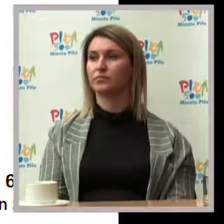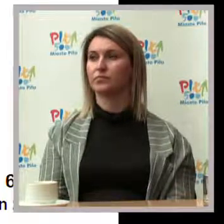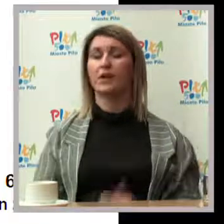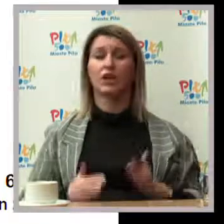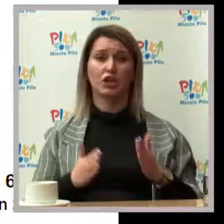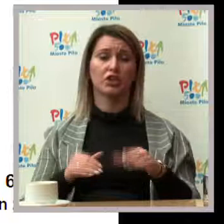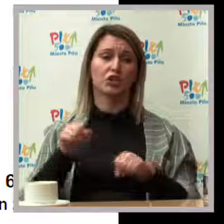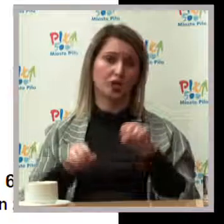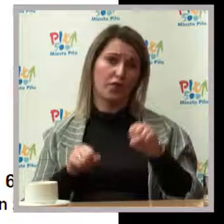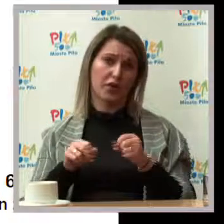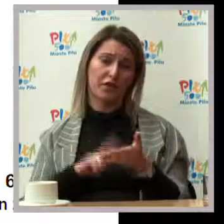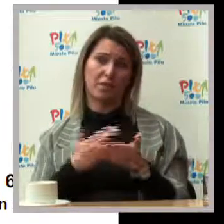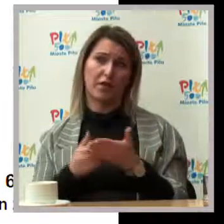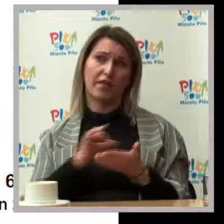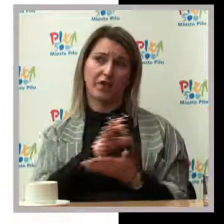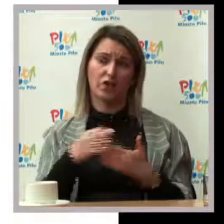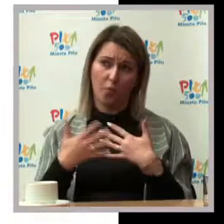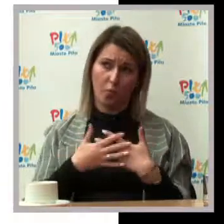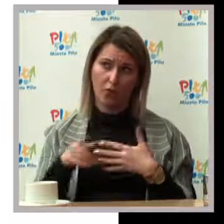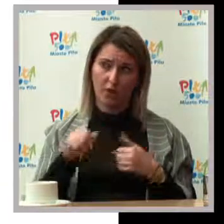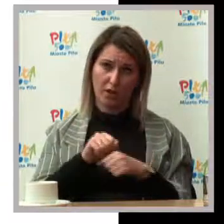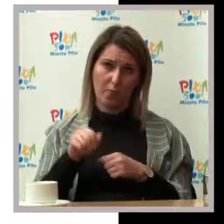tym zielonym kolorze wykresu.